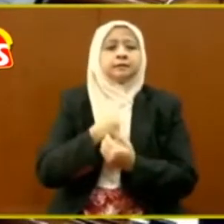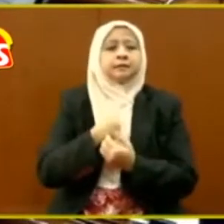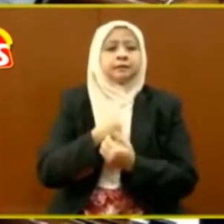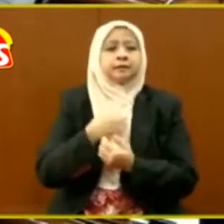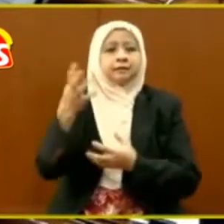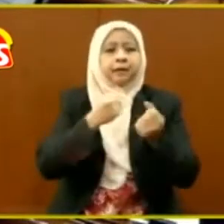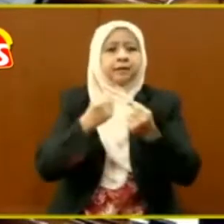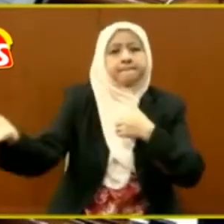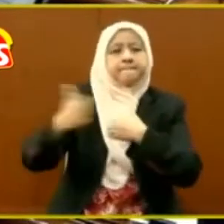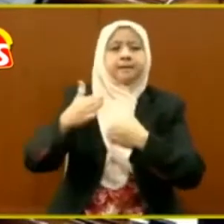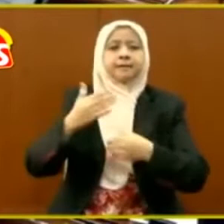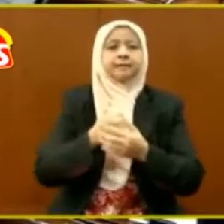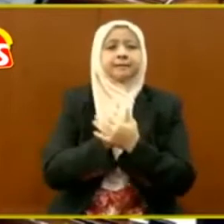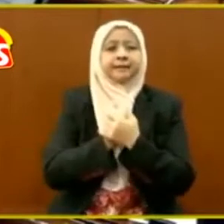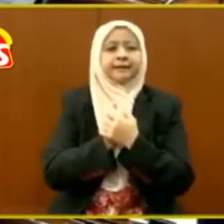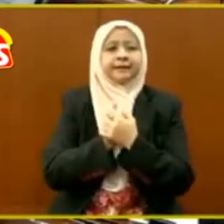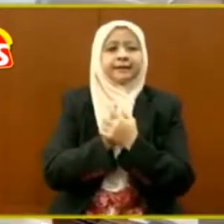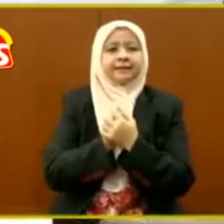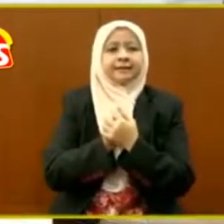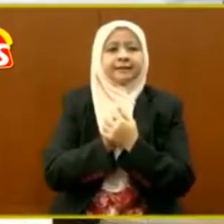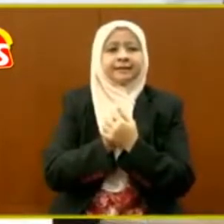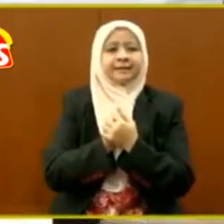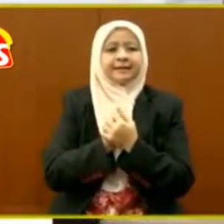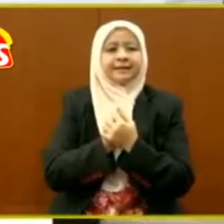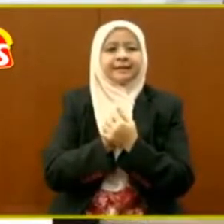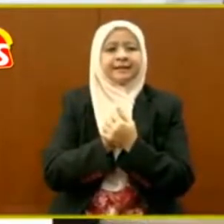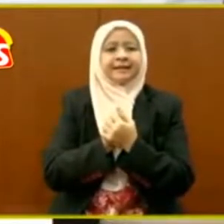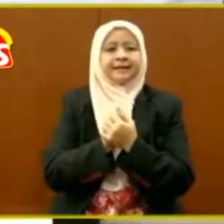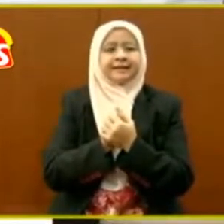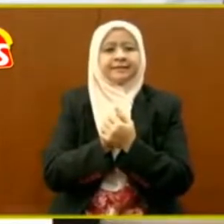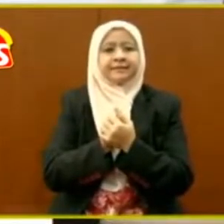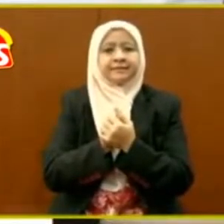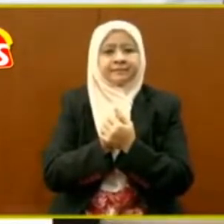kamu bale-bale bale-bale bale-bale